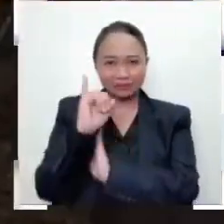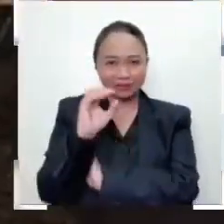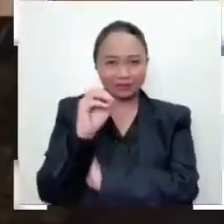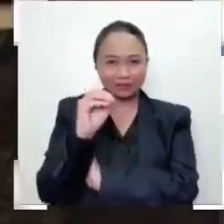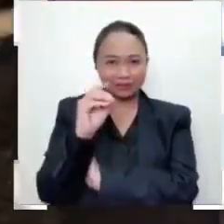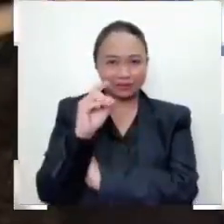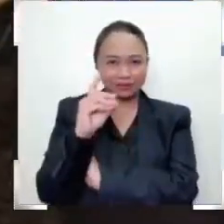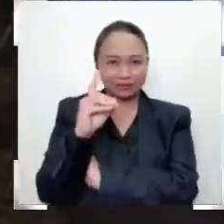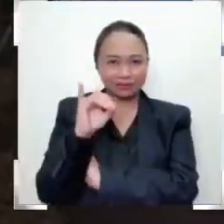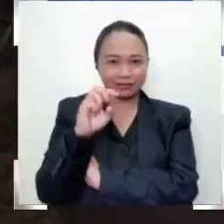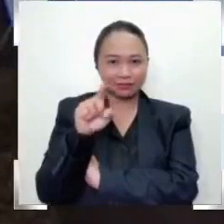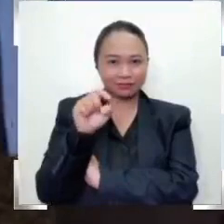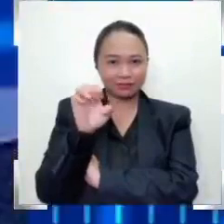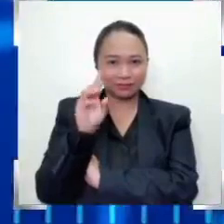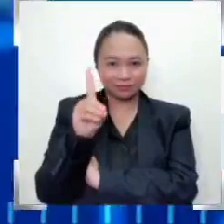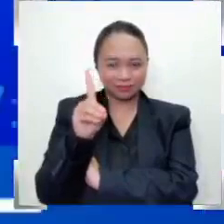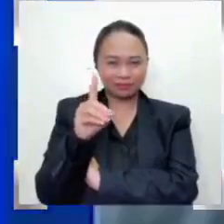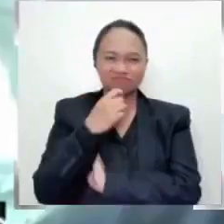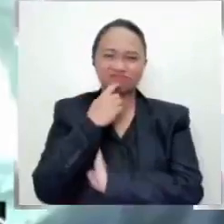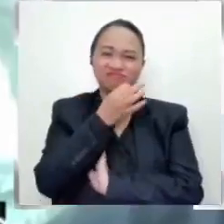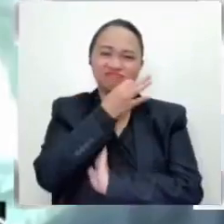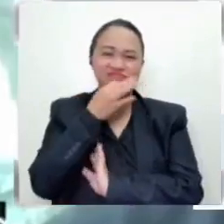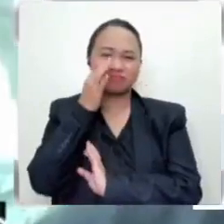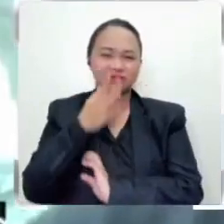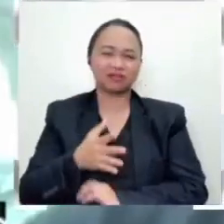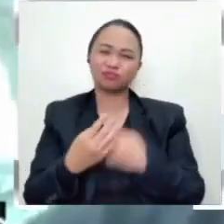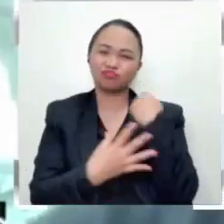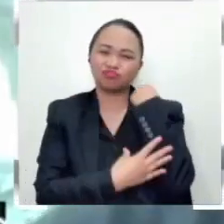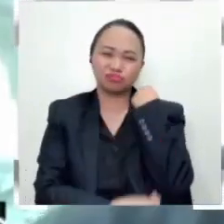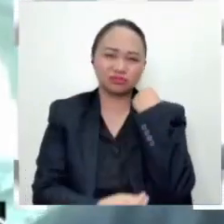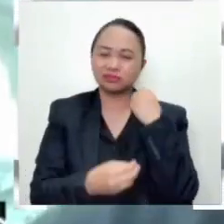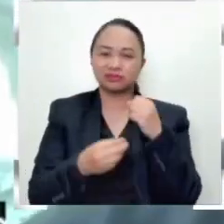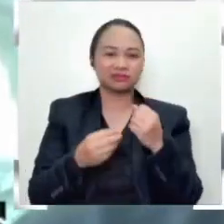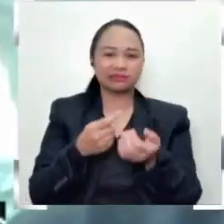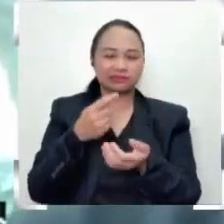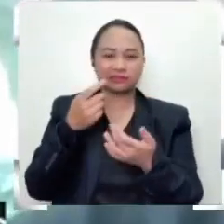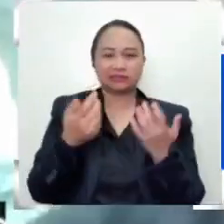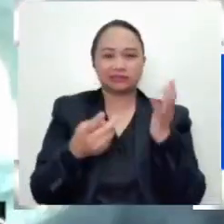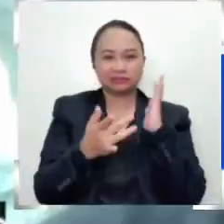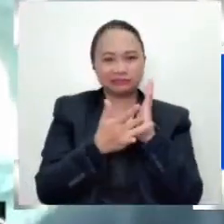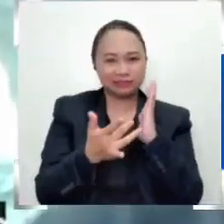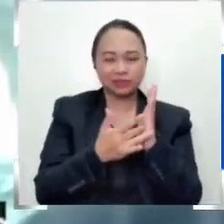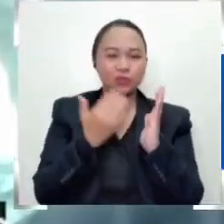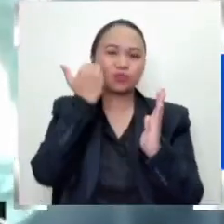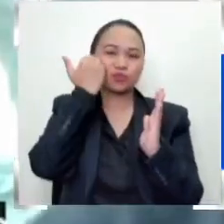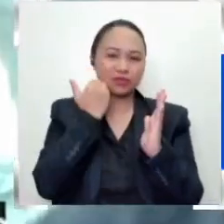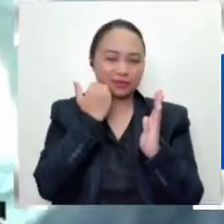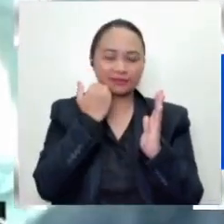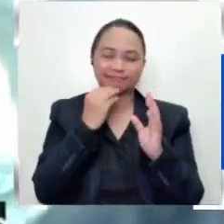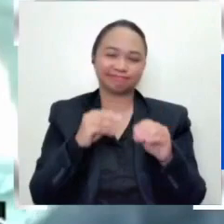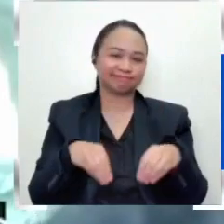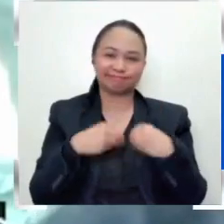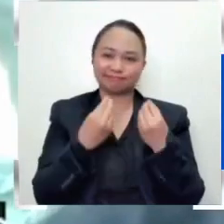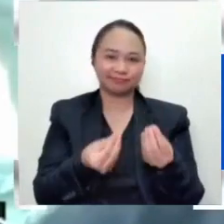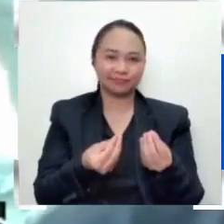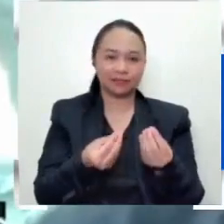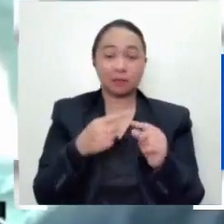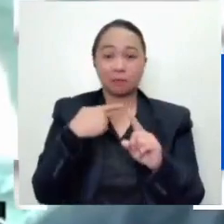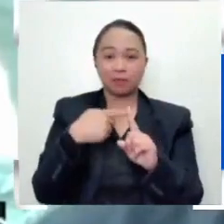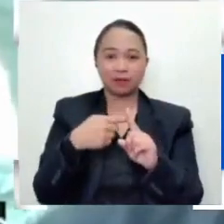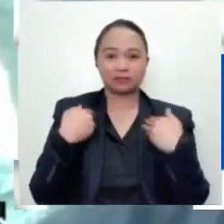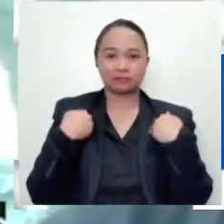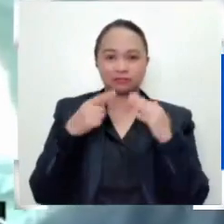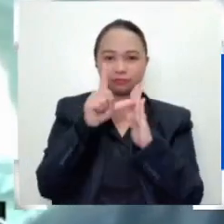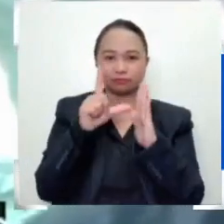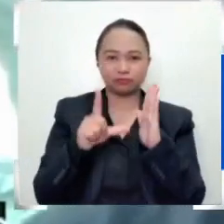puhunan para sa kinakailangan teknolohiya. We did not invest properly and there is this law that prevented us from producing